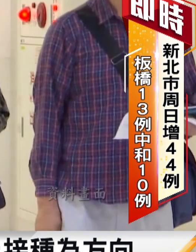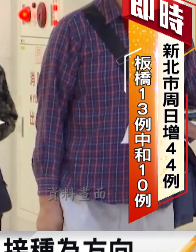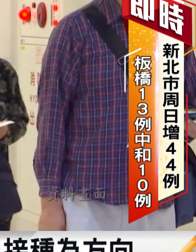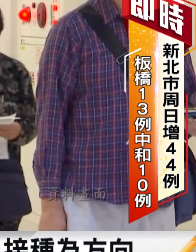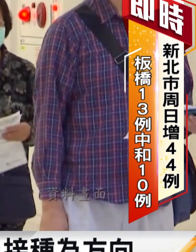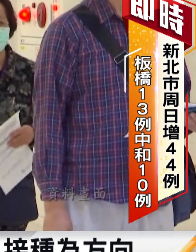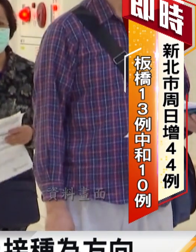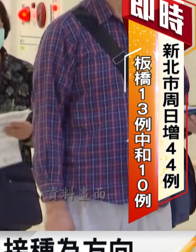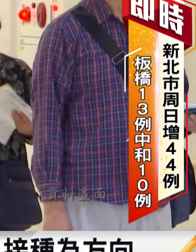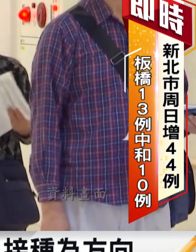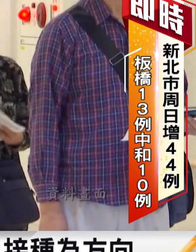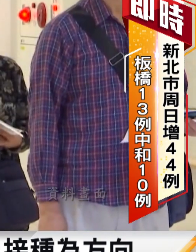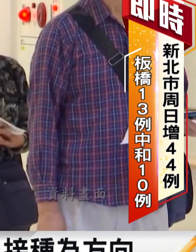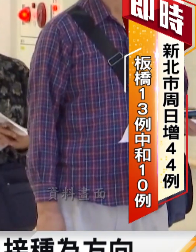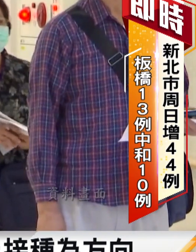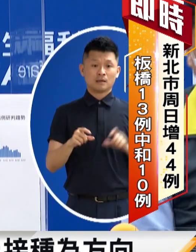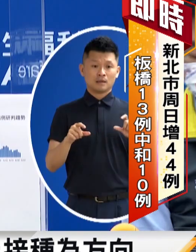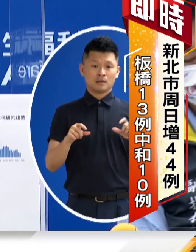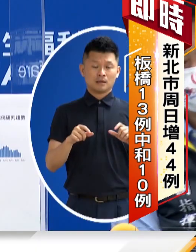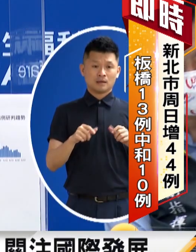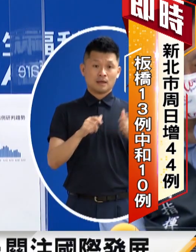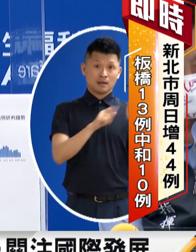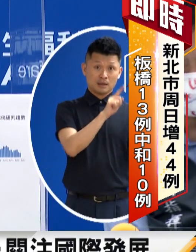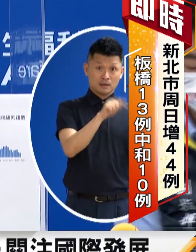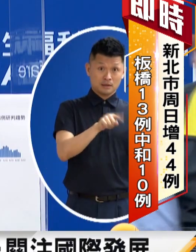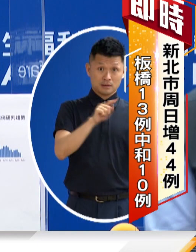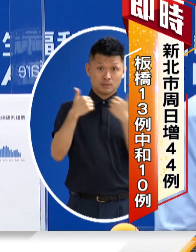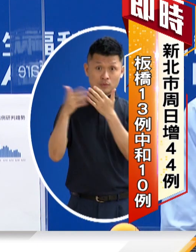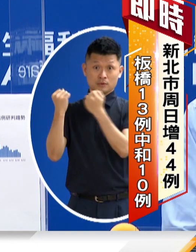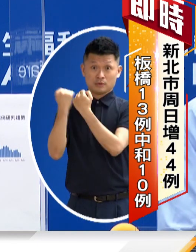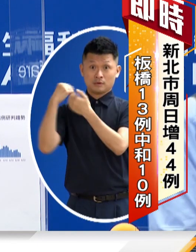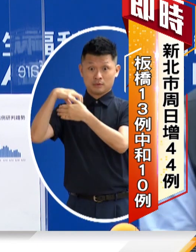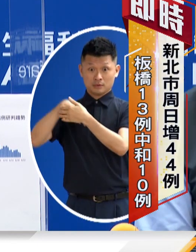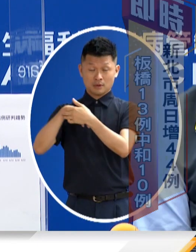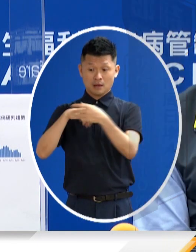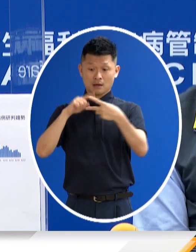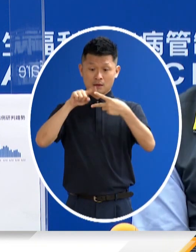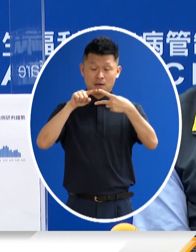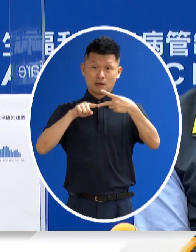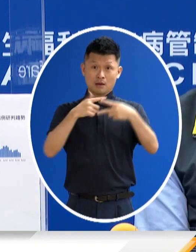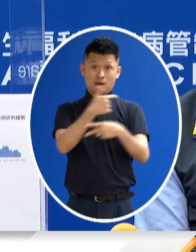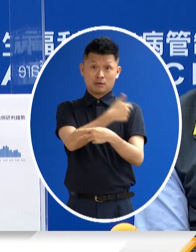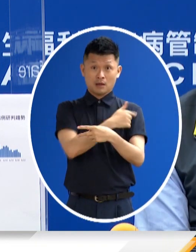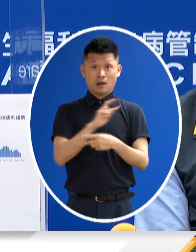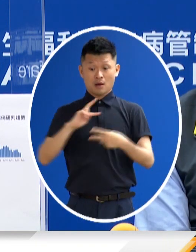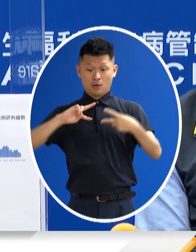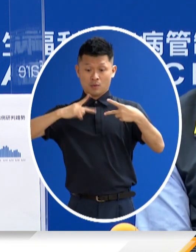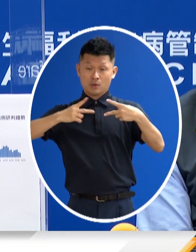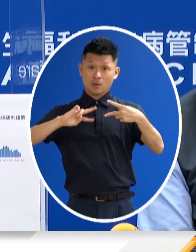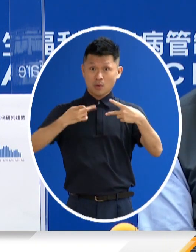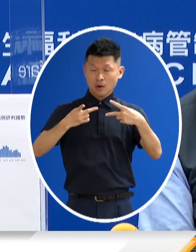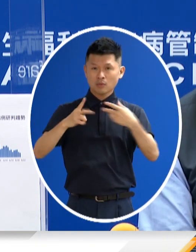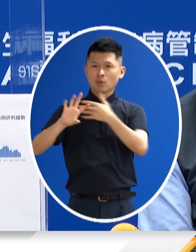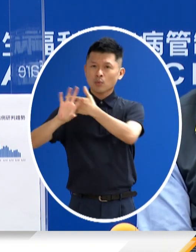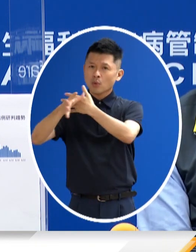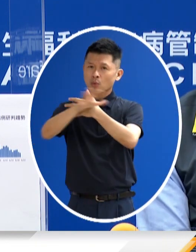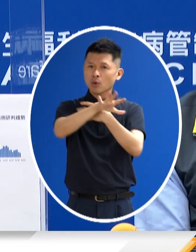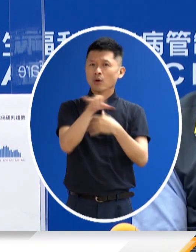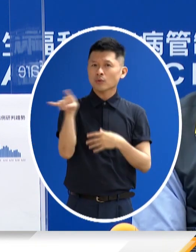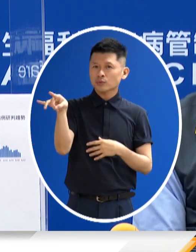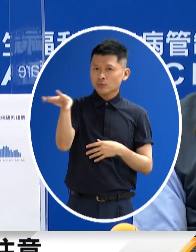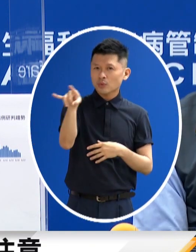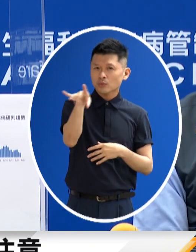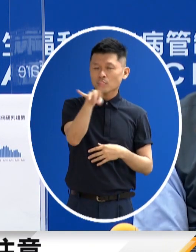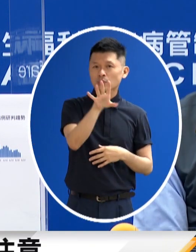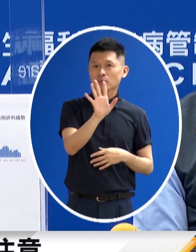AZ 能不能够跟莫德纳混打， 有一些国家现在在有这样的一个想法，那也准备开始在做。